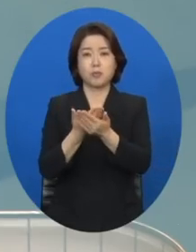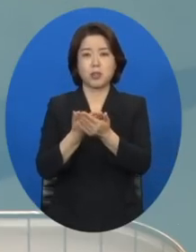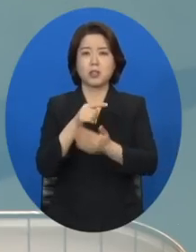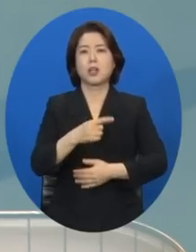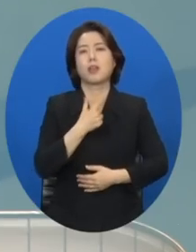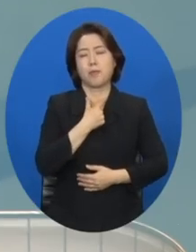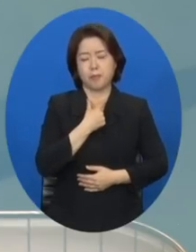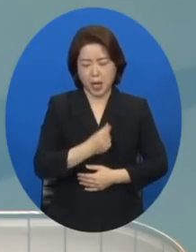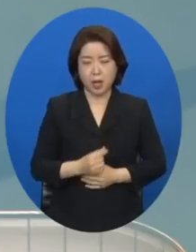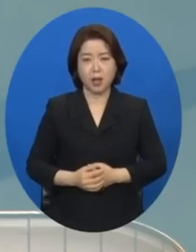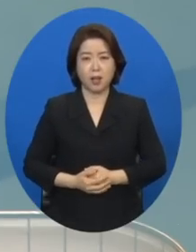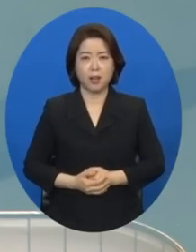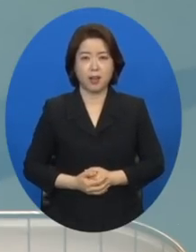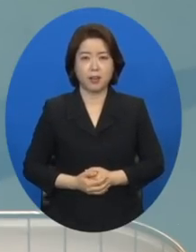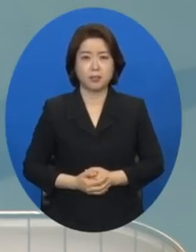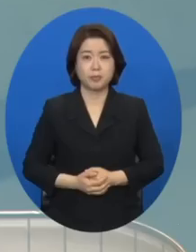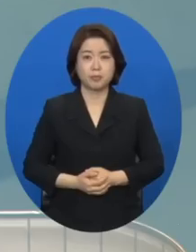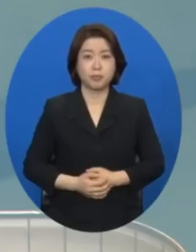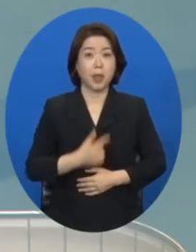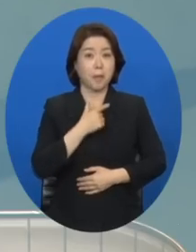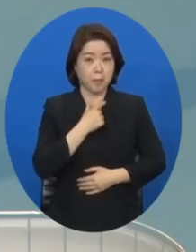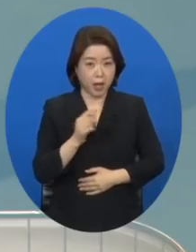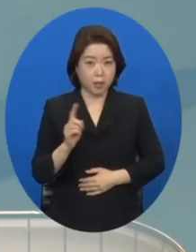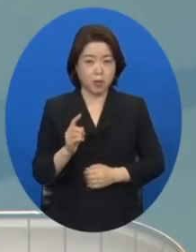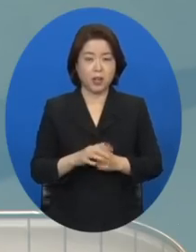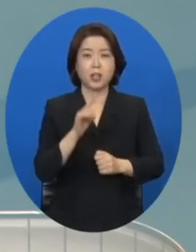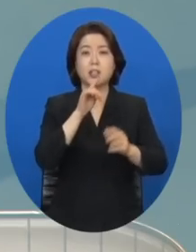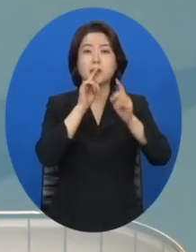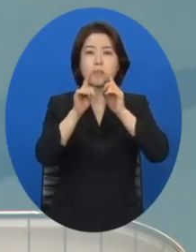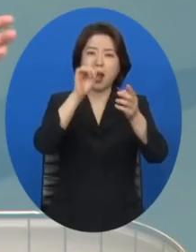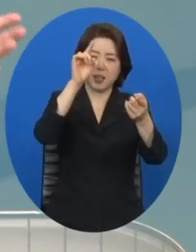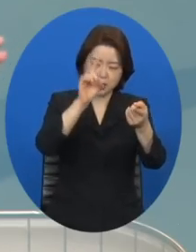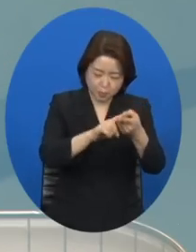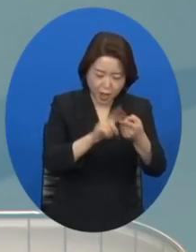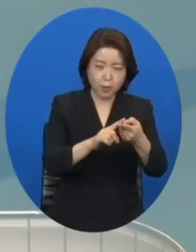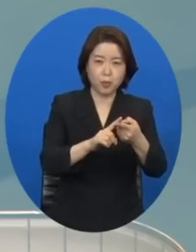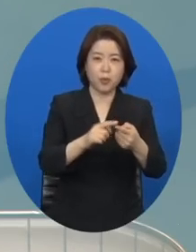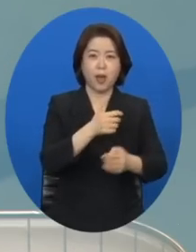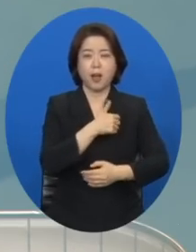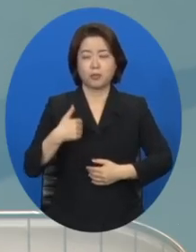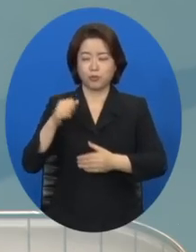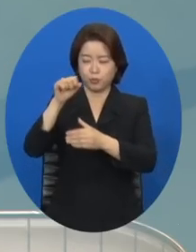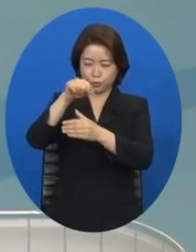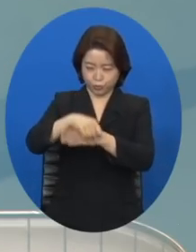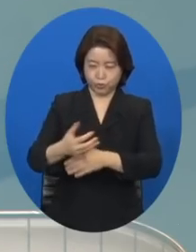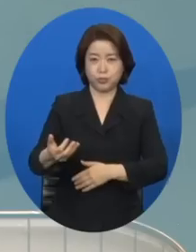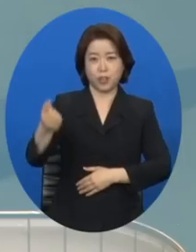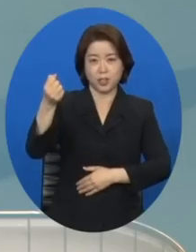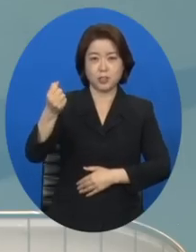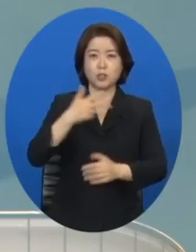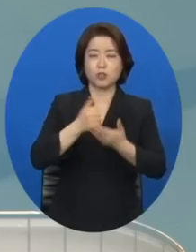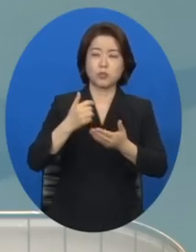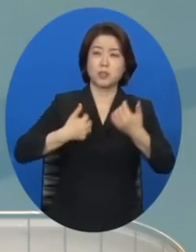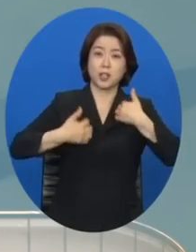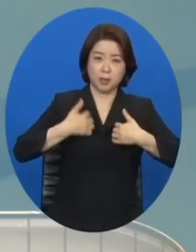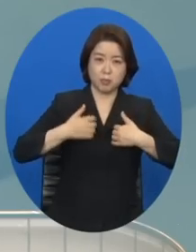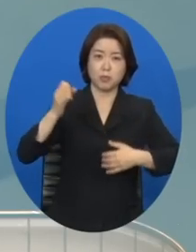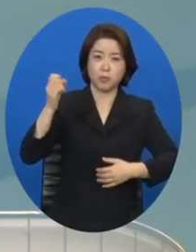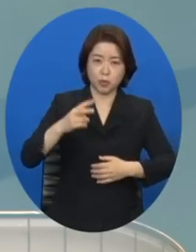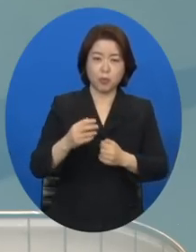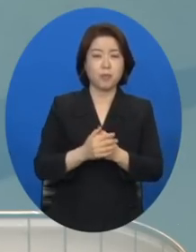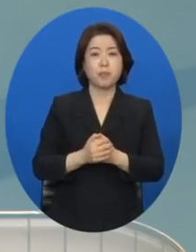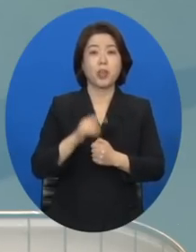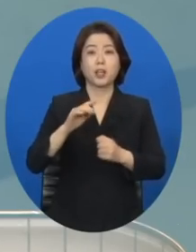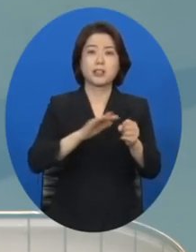소원입니다 말하기는 정말이 말씀대로 그렇게 풍성한 열매를 맺어서 주님께 기쁨이요 또한